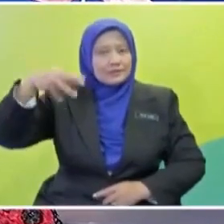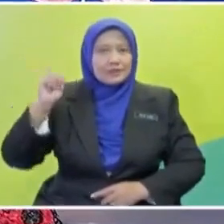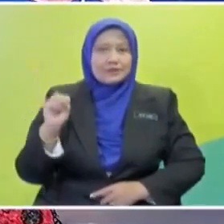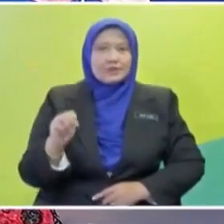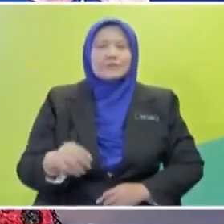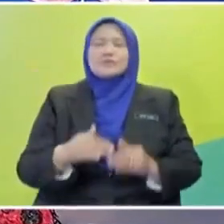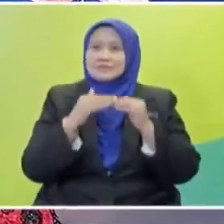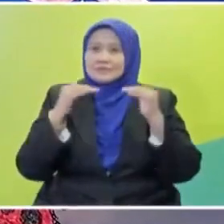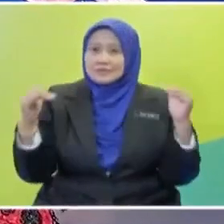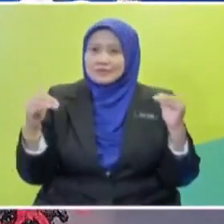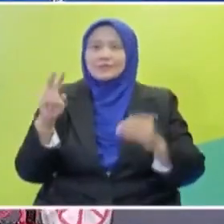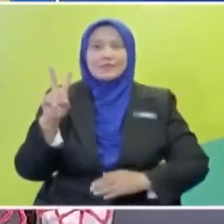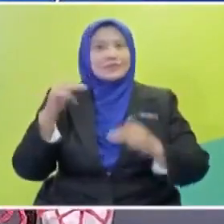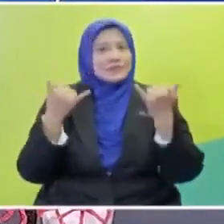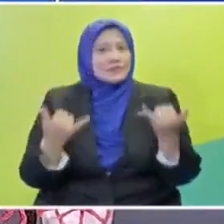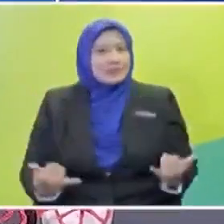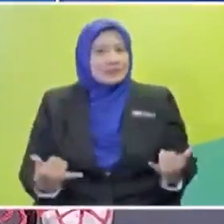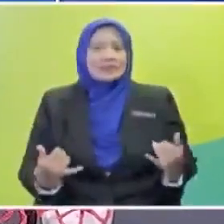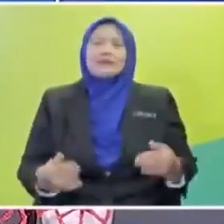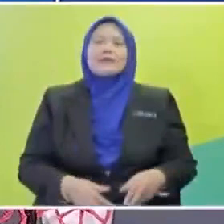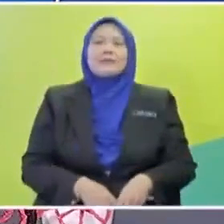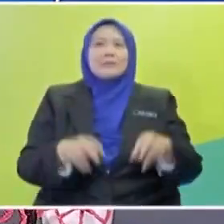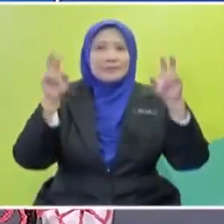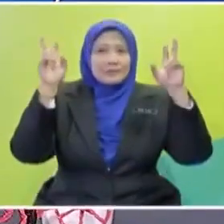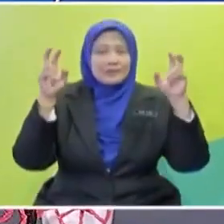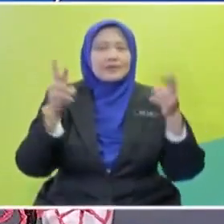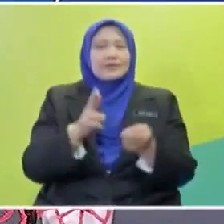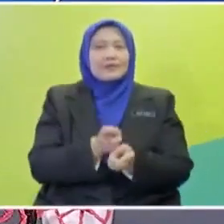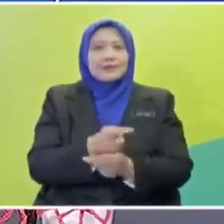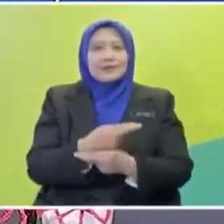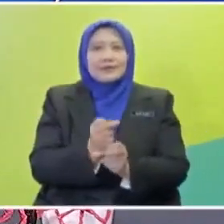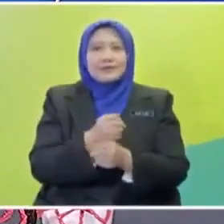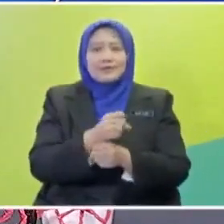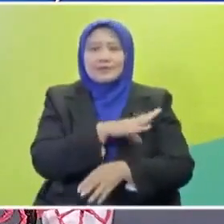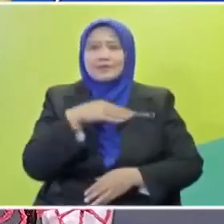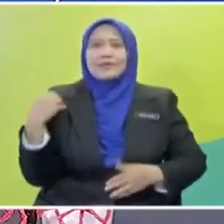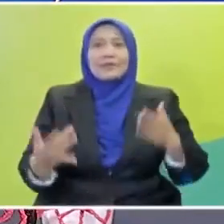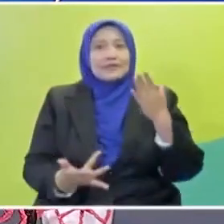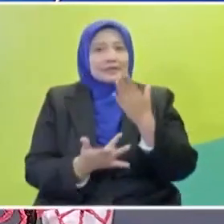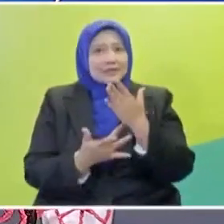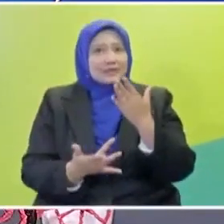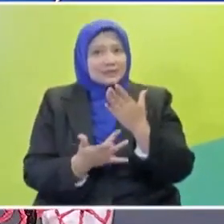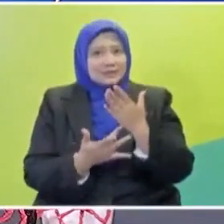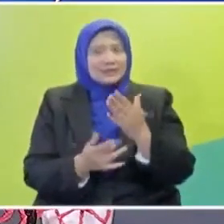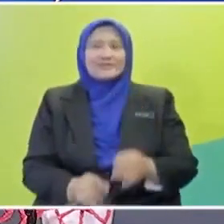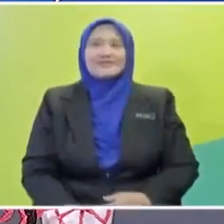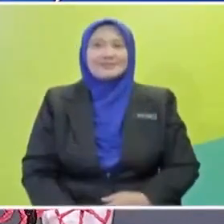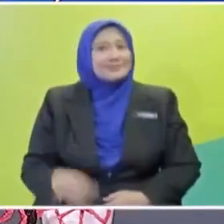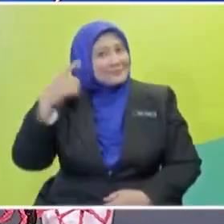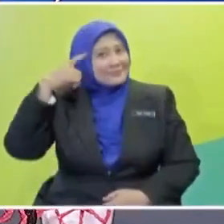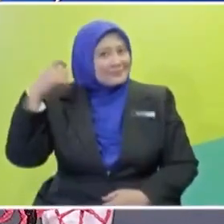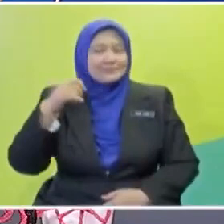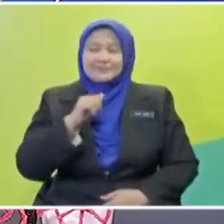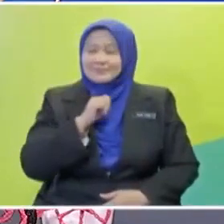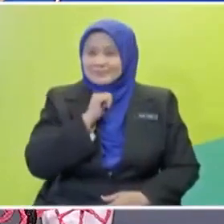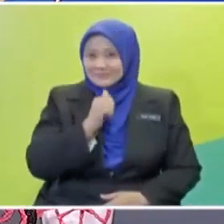tahap 2 dan hari ini mata pelajaran kita reka bentuk dan teknologi. Wah, menarik bukan? Bila kita fikir